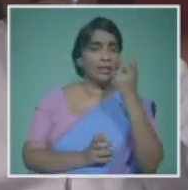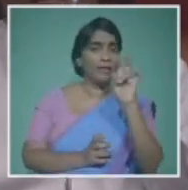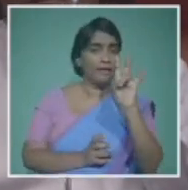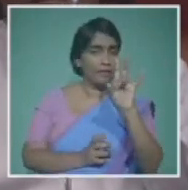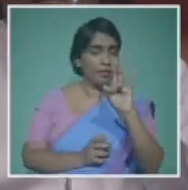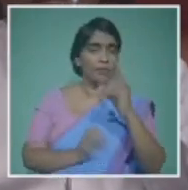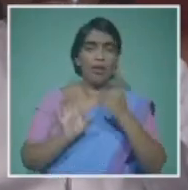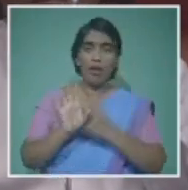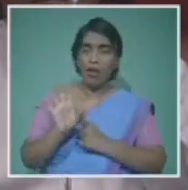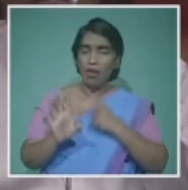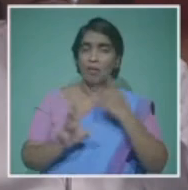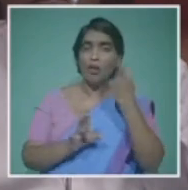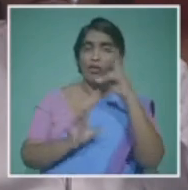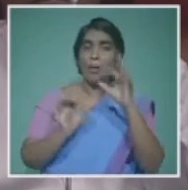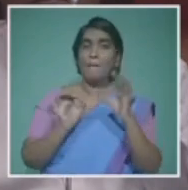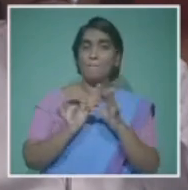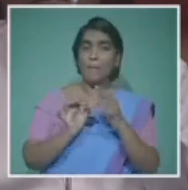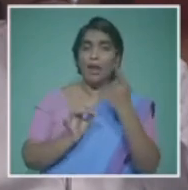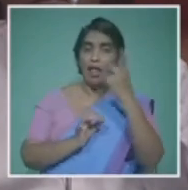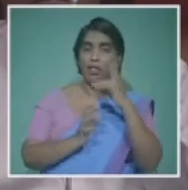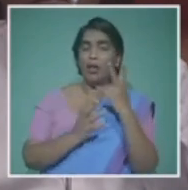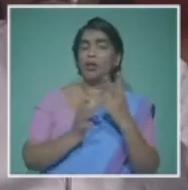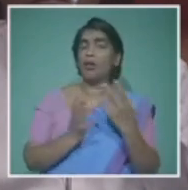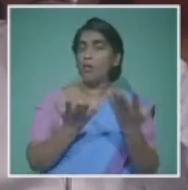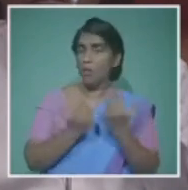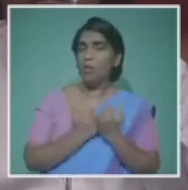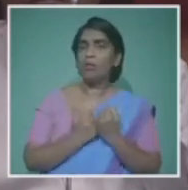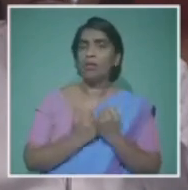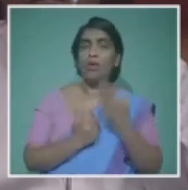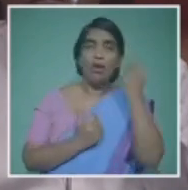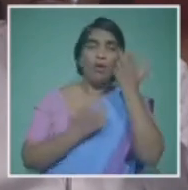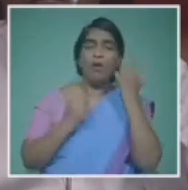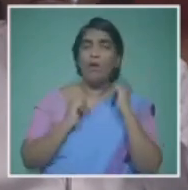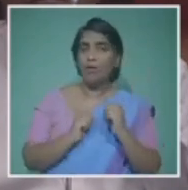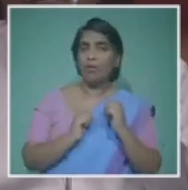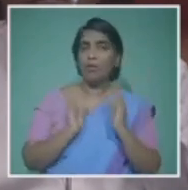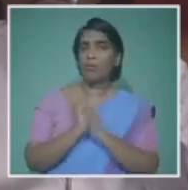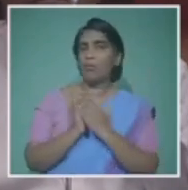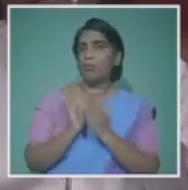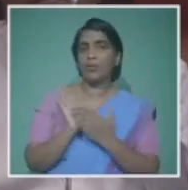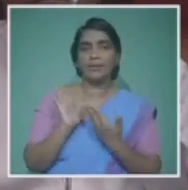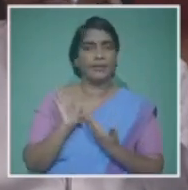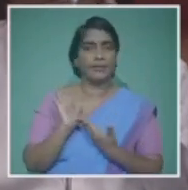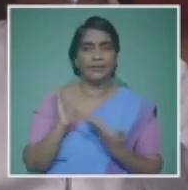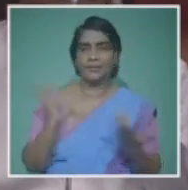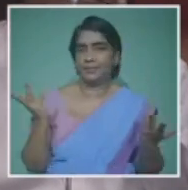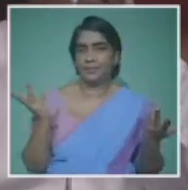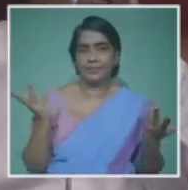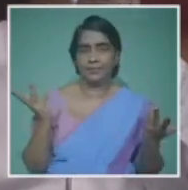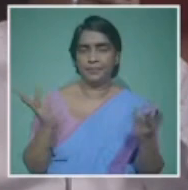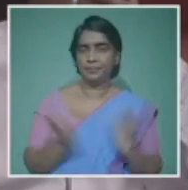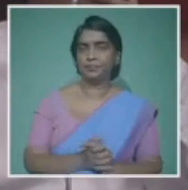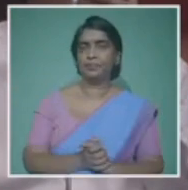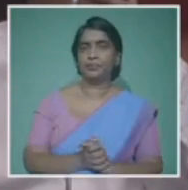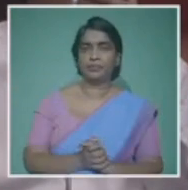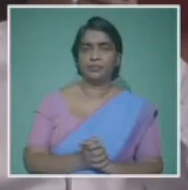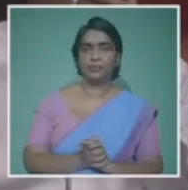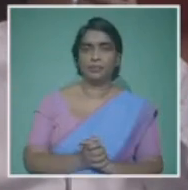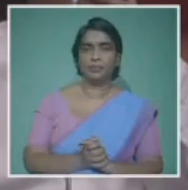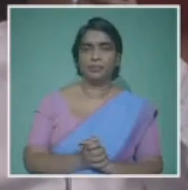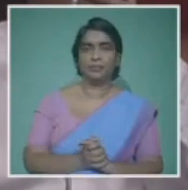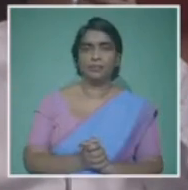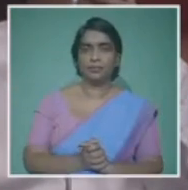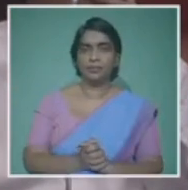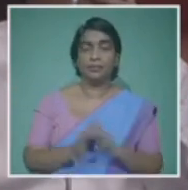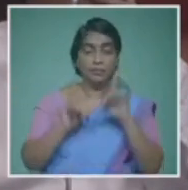2025 වෙනකම් අවුරුද්දට 12 බිලියන් ඩොලර්ස් උඩ දැන් ඒක හොයන්නේ කොහොමද කියලා මේ පොතේ නන්නේ මේ පොතේ නන්නේ